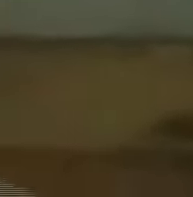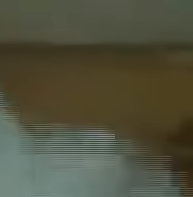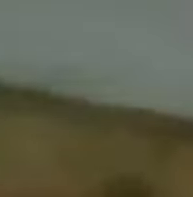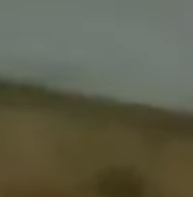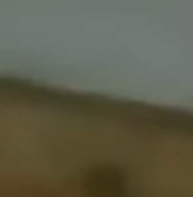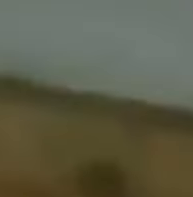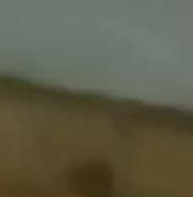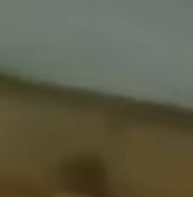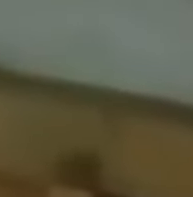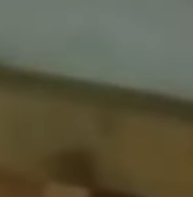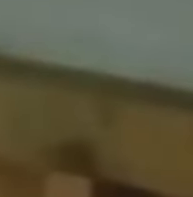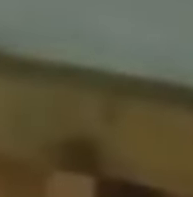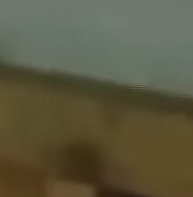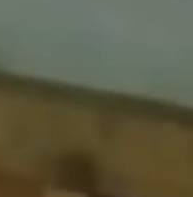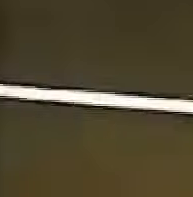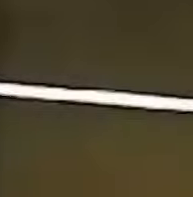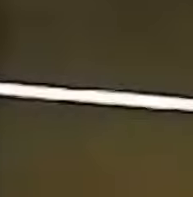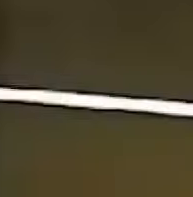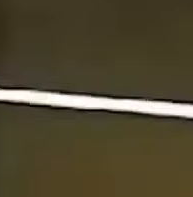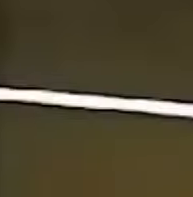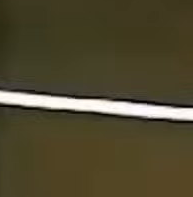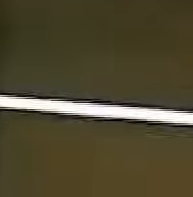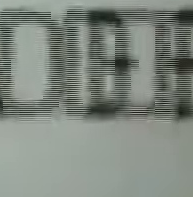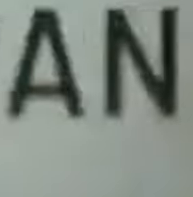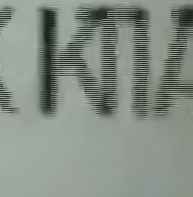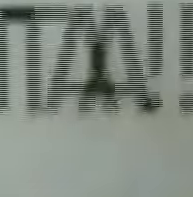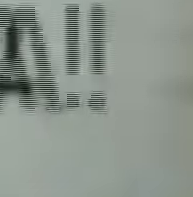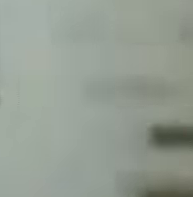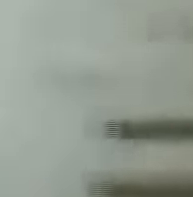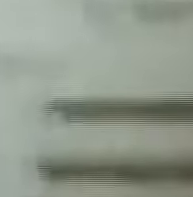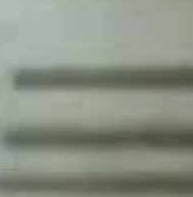efeknya gitu? Paling ujung-ujungnya sama aja.